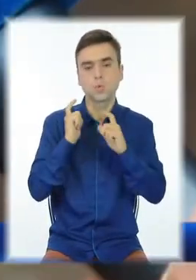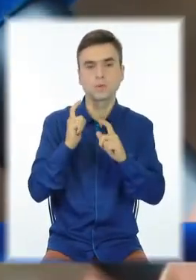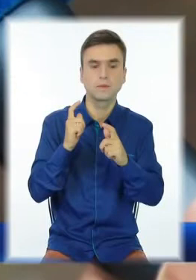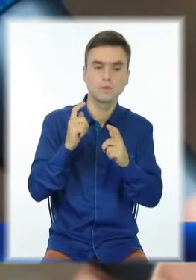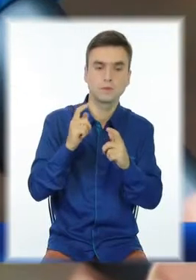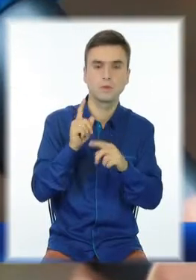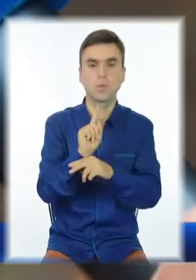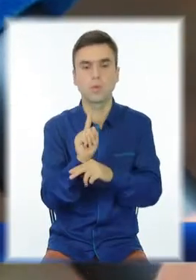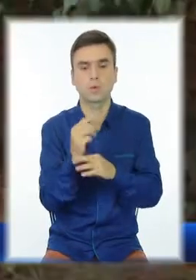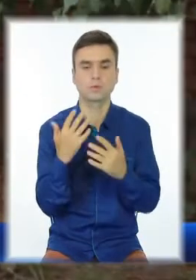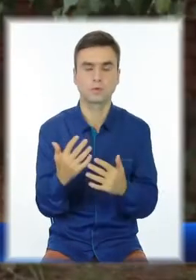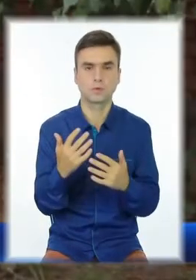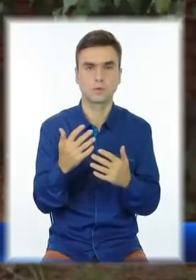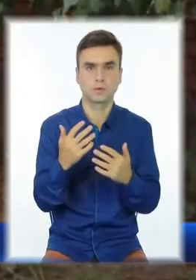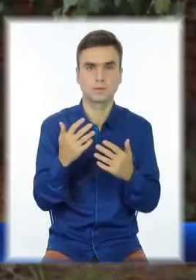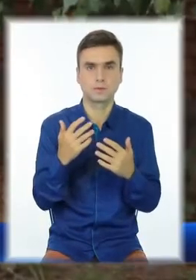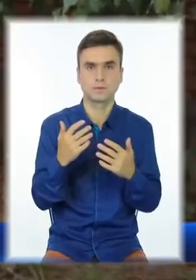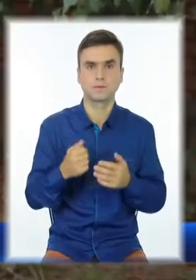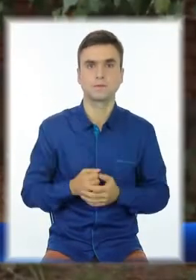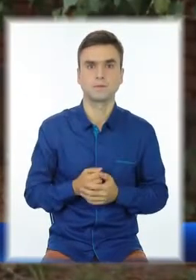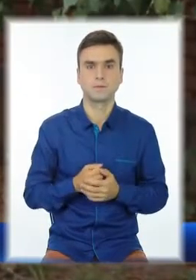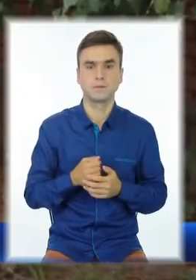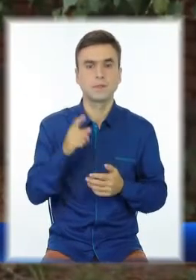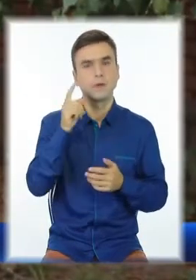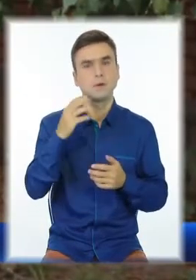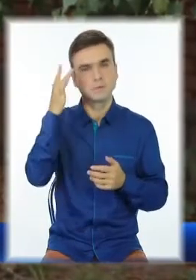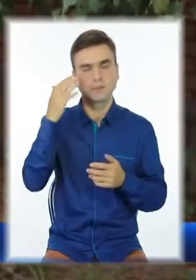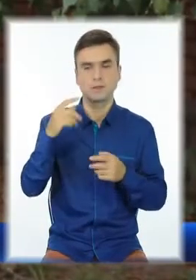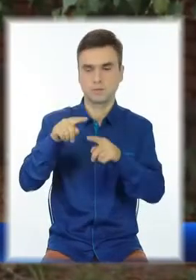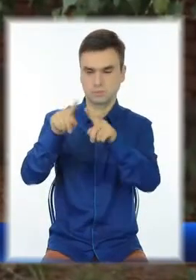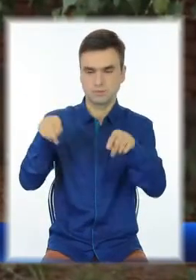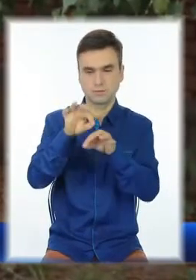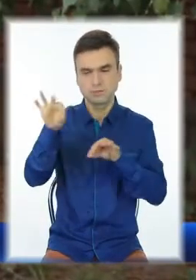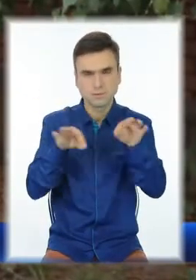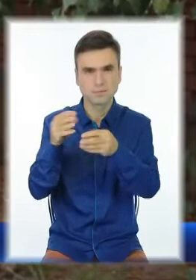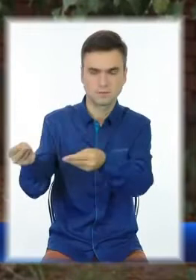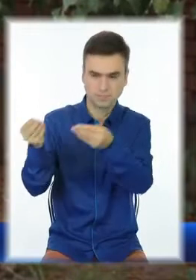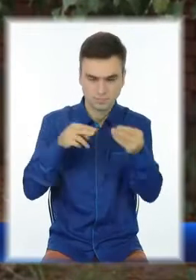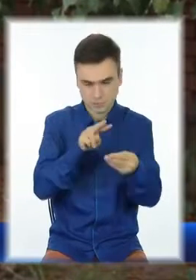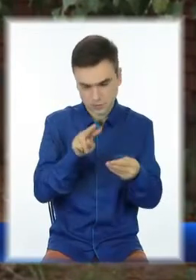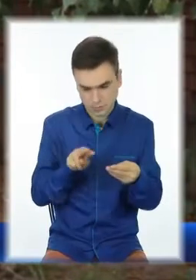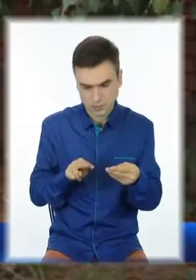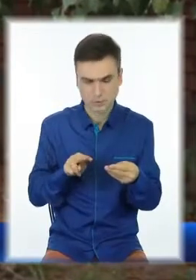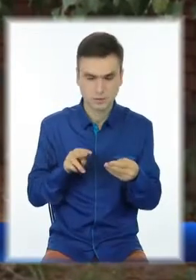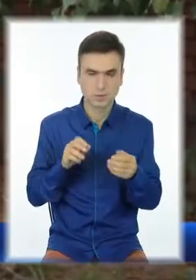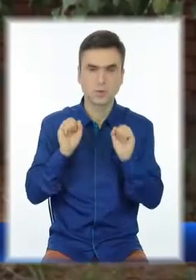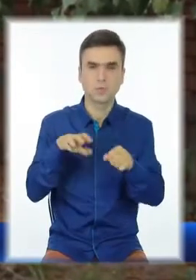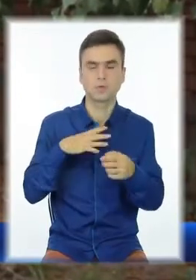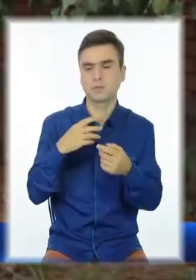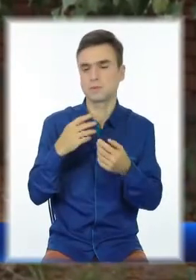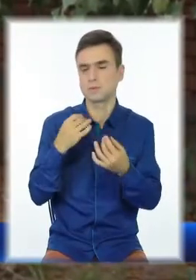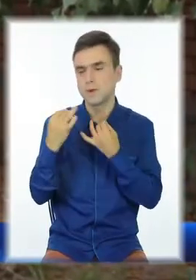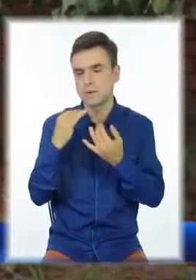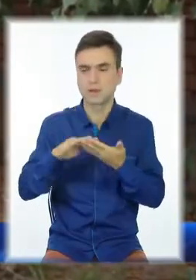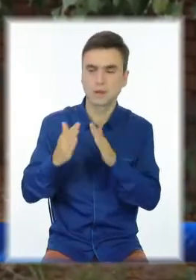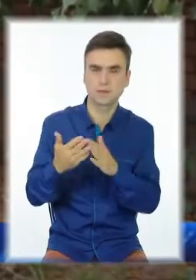режим. Будемо просити повідомити нам більш конкретні дані стосовно проєкту і вести перемовини відносно того,